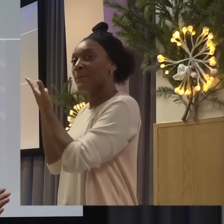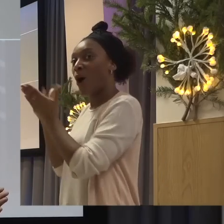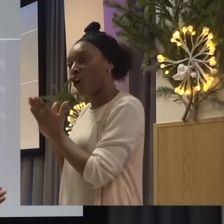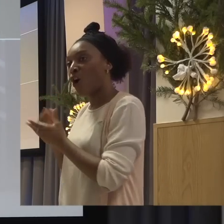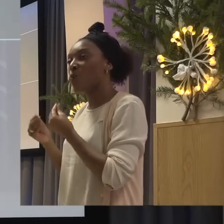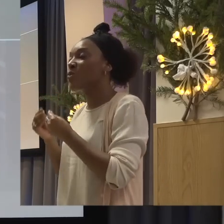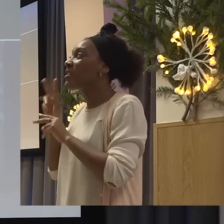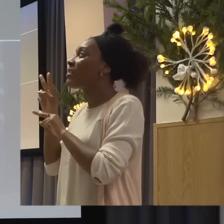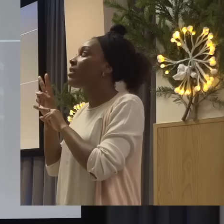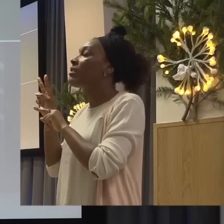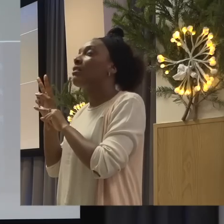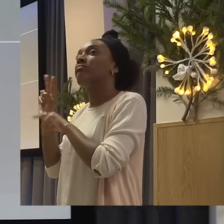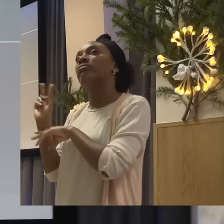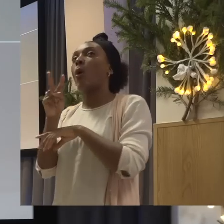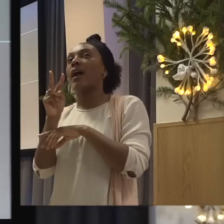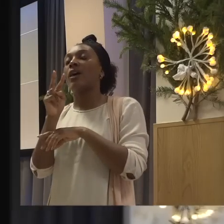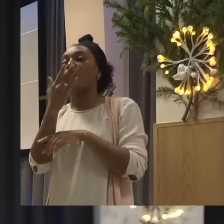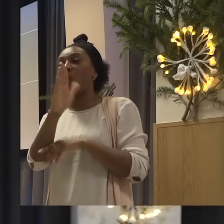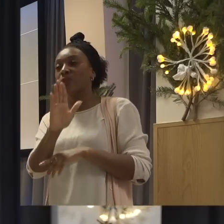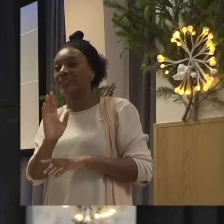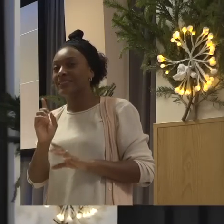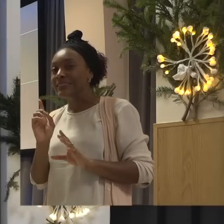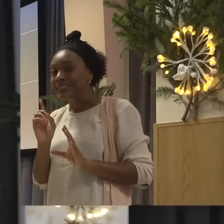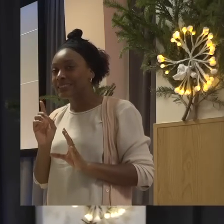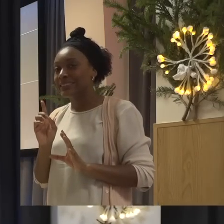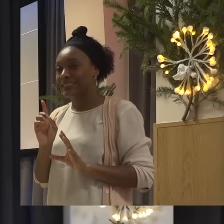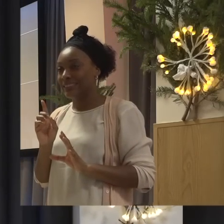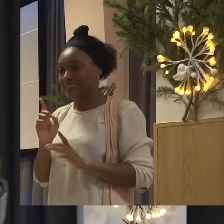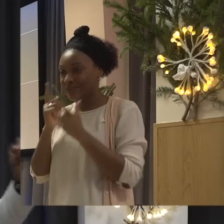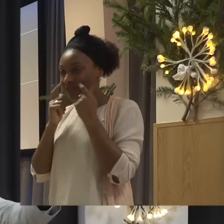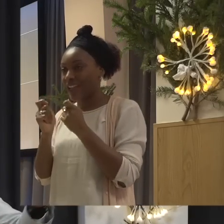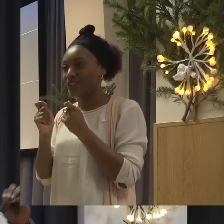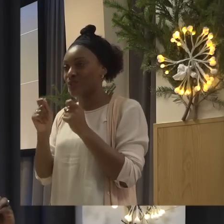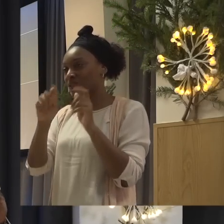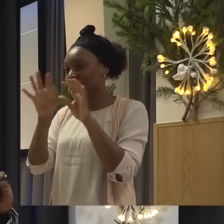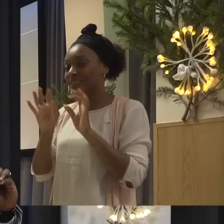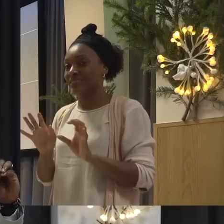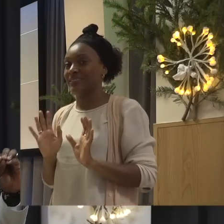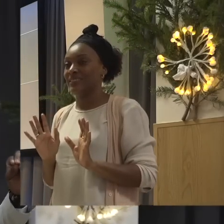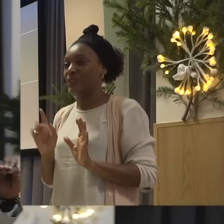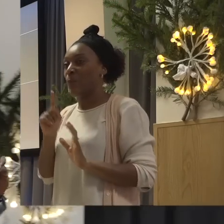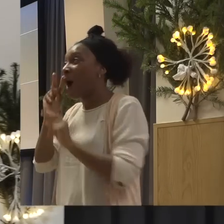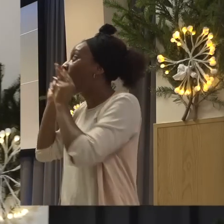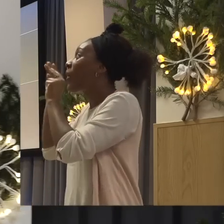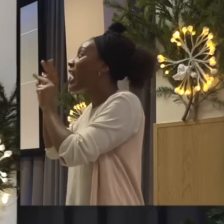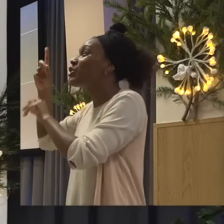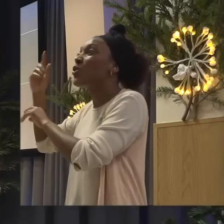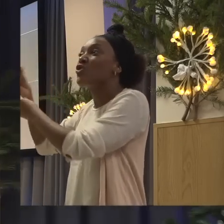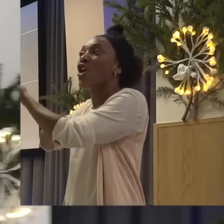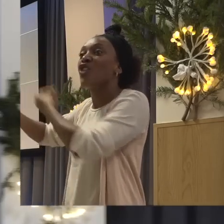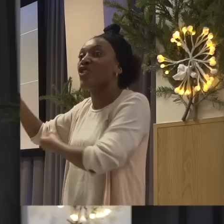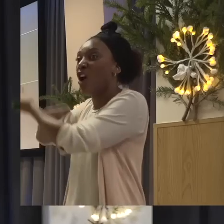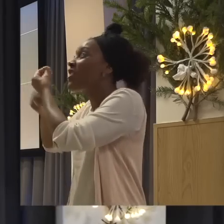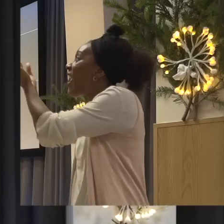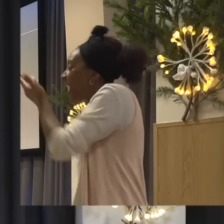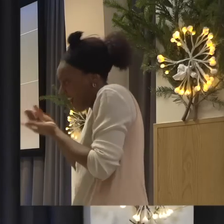ailleurs? Frères et sœurs, n'ayons pas de Dieu une lecture seulement de l'intérêt, une lecture portée sur l'intérêt de ce que Dieu nous donne.